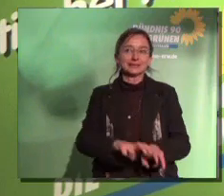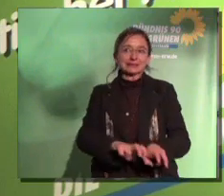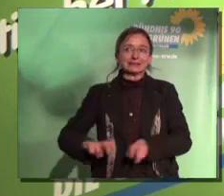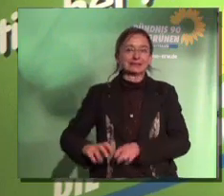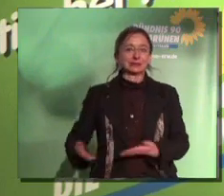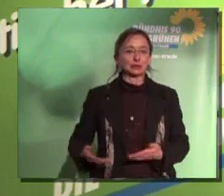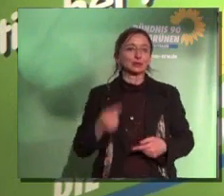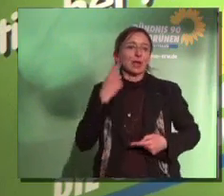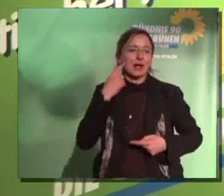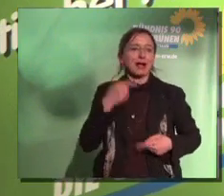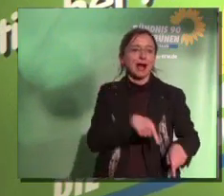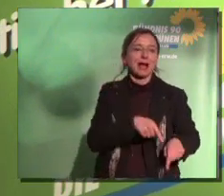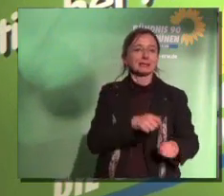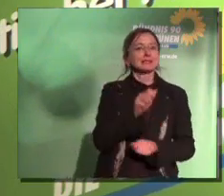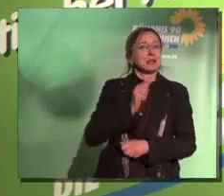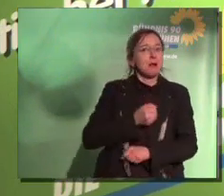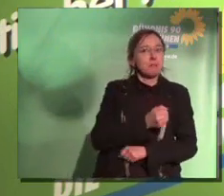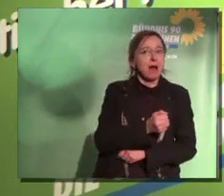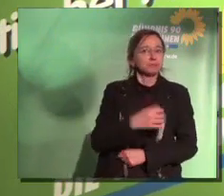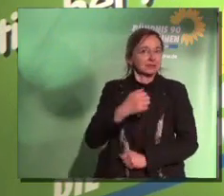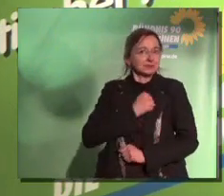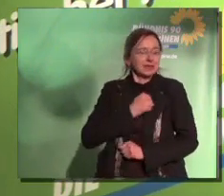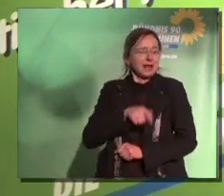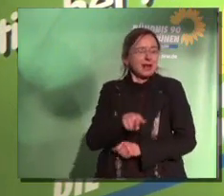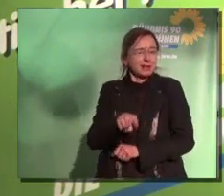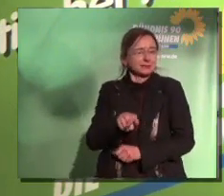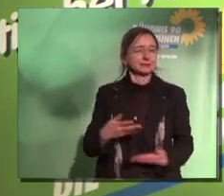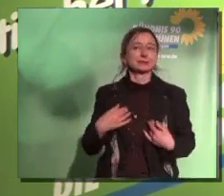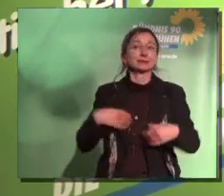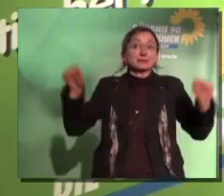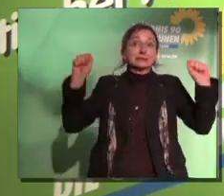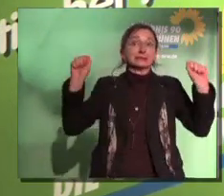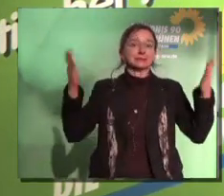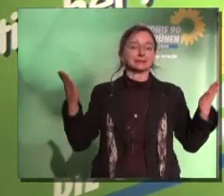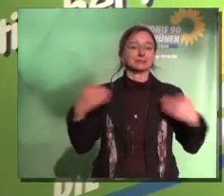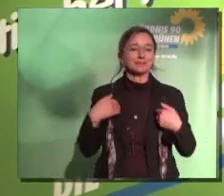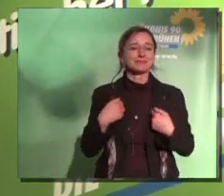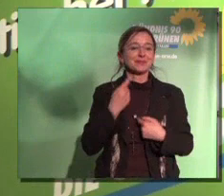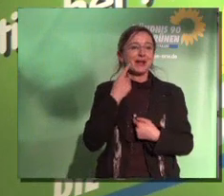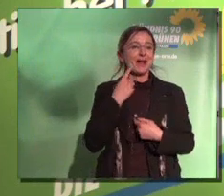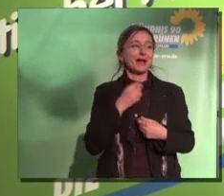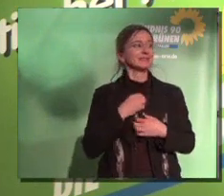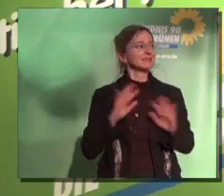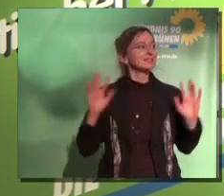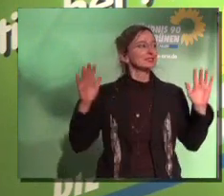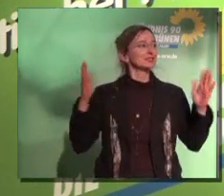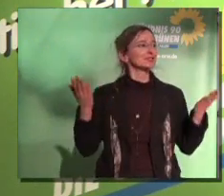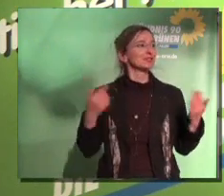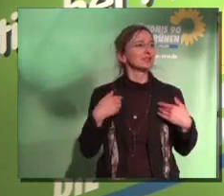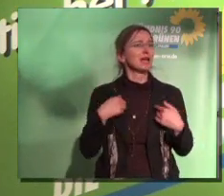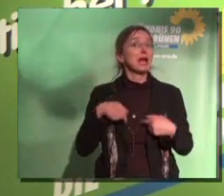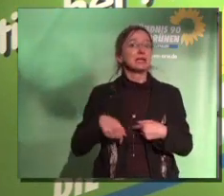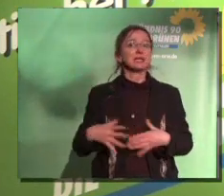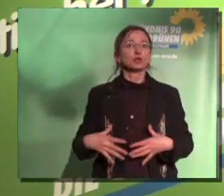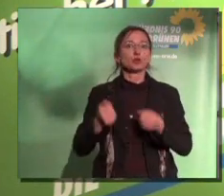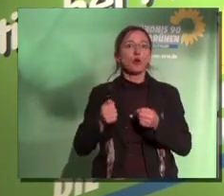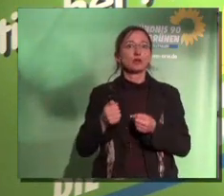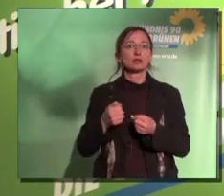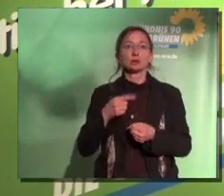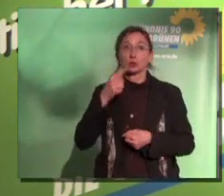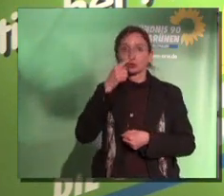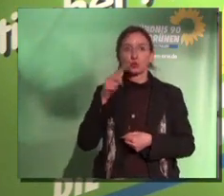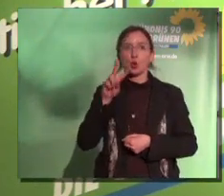Aber der Papst hat ja nicht mit den Kölnern gerechnet. Denn in Köln gibt es nicht nur Volker, sondern in Köln gibt es auch Sven Lehmann,